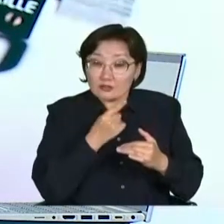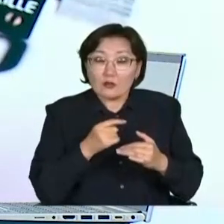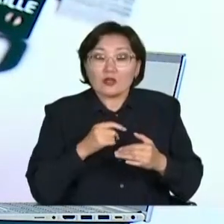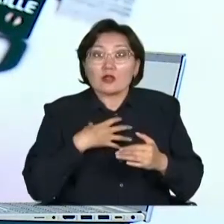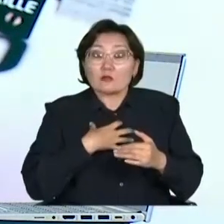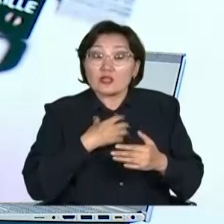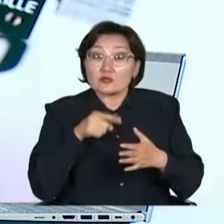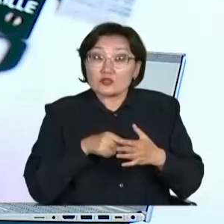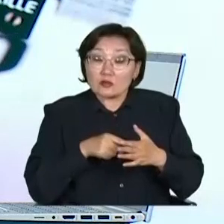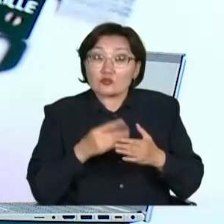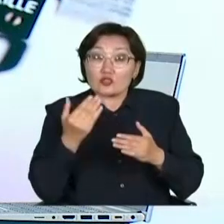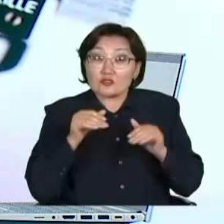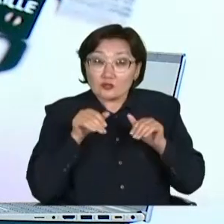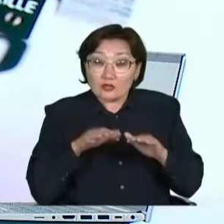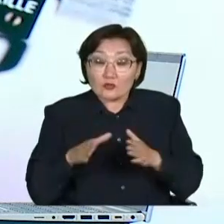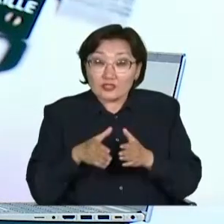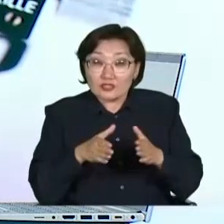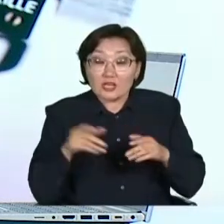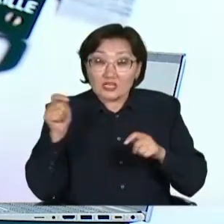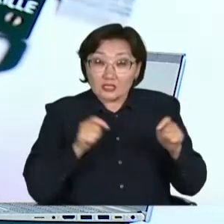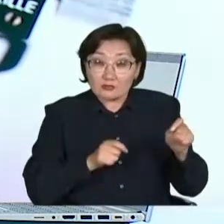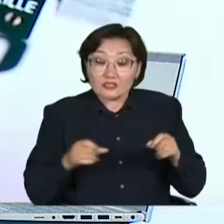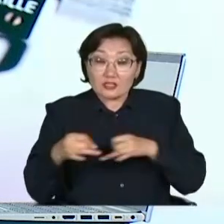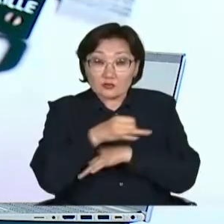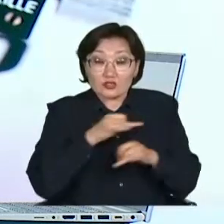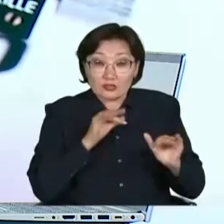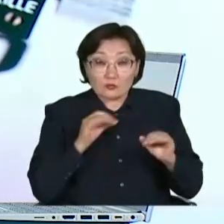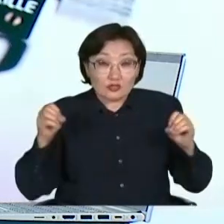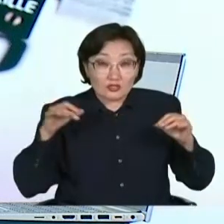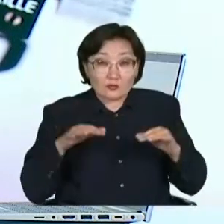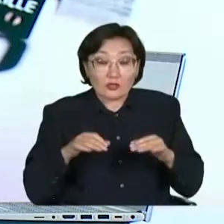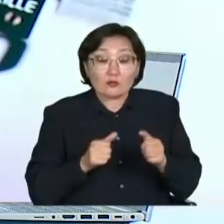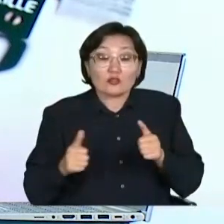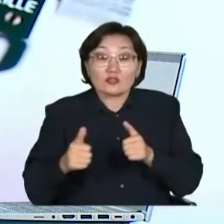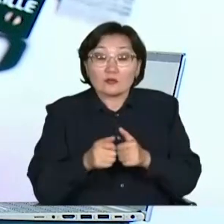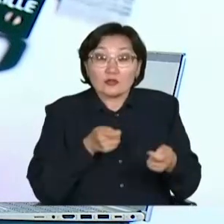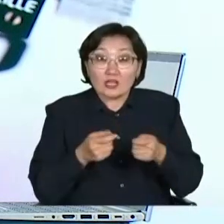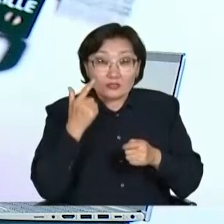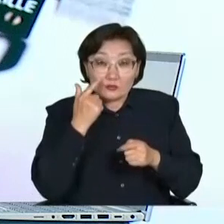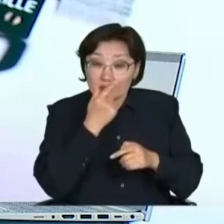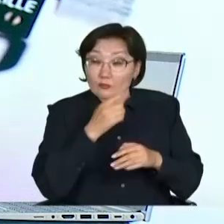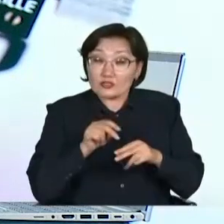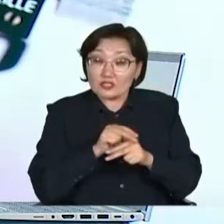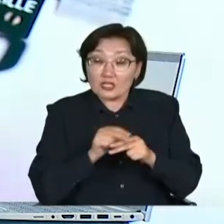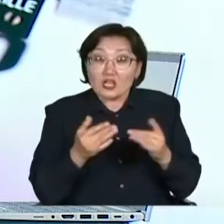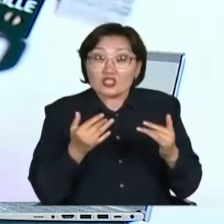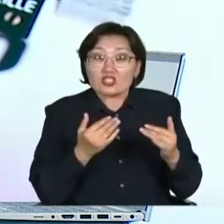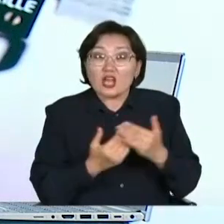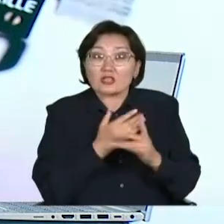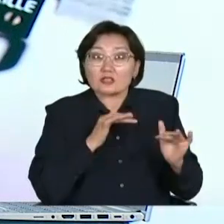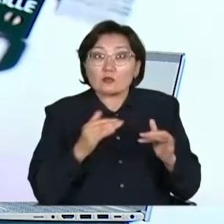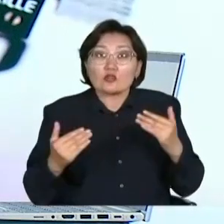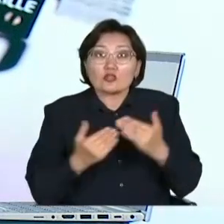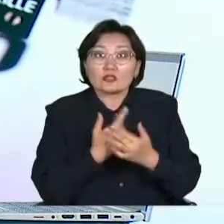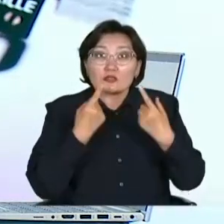стратегиялық мәселелері және оларды шешу жолдары конгресінде айтылды. Іс-шараға жиналған жетекші мамандар көз ауруларын емдеудің жаңа әдістері мен